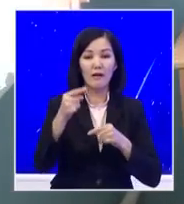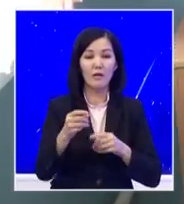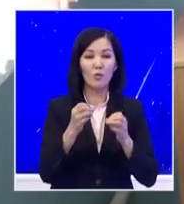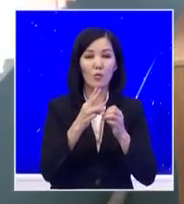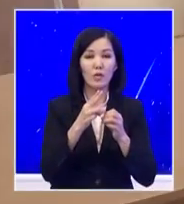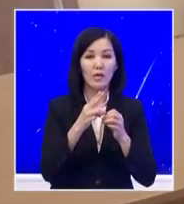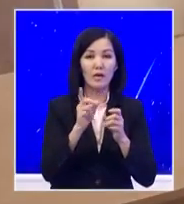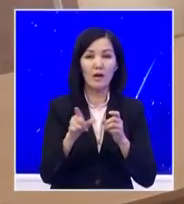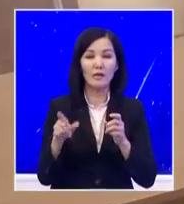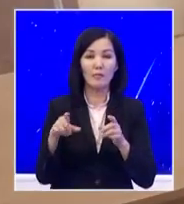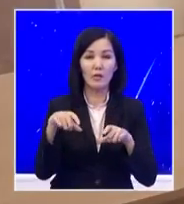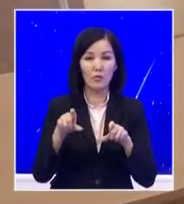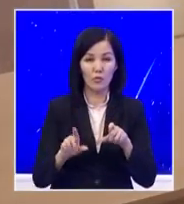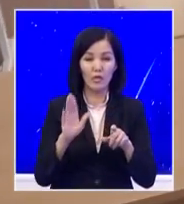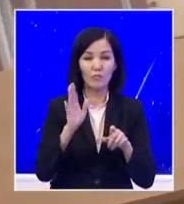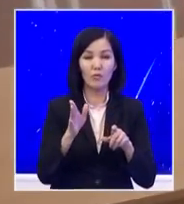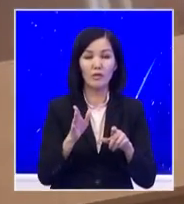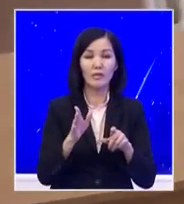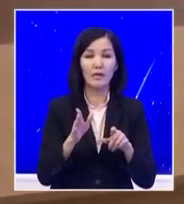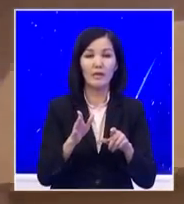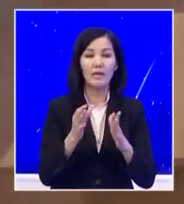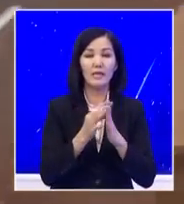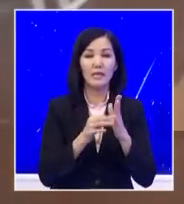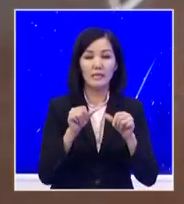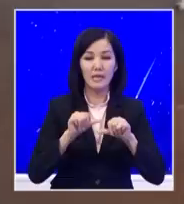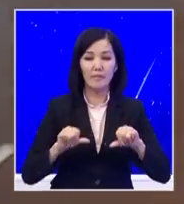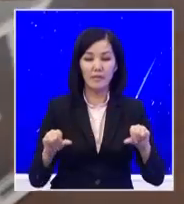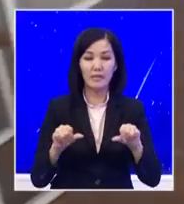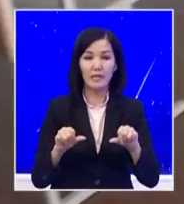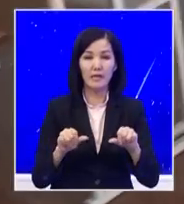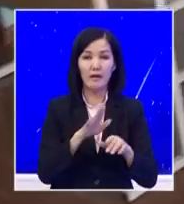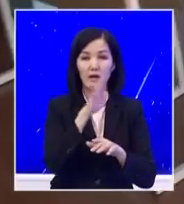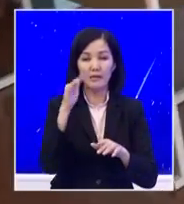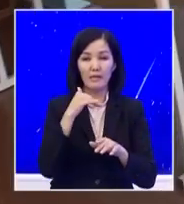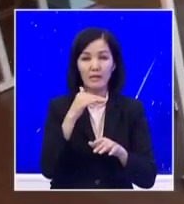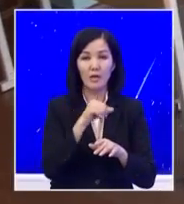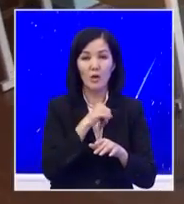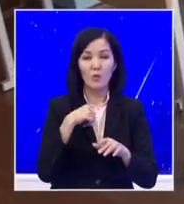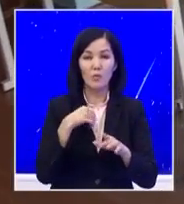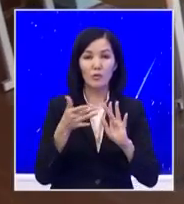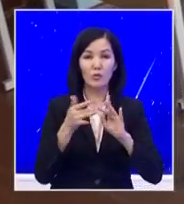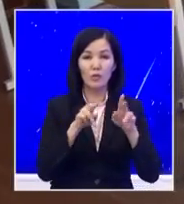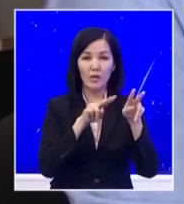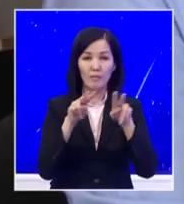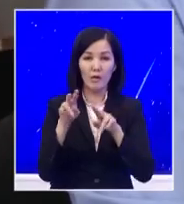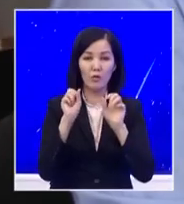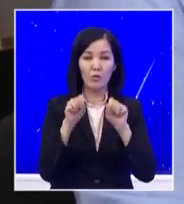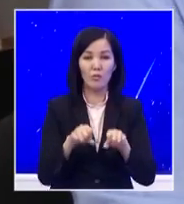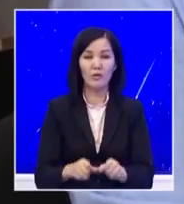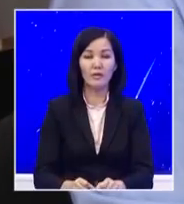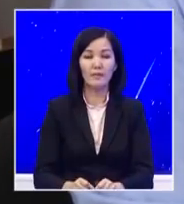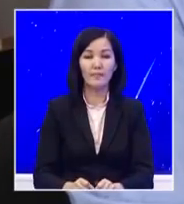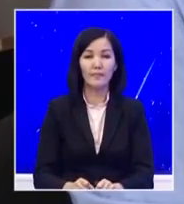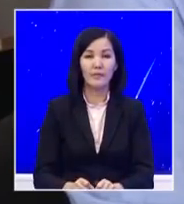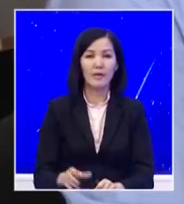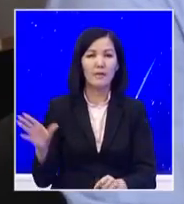12 оқушыдан отырады. Аламан болар алаңды комиссиялардан өзге ата-аналар да онлайн бақылай алады. Кез келген ата-ана